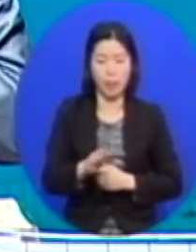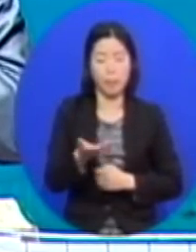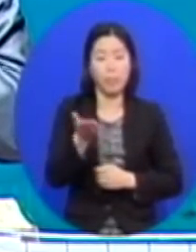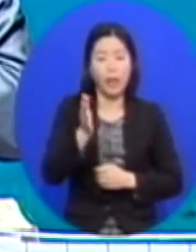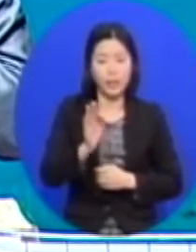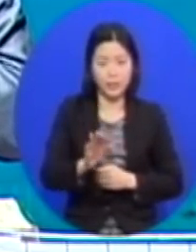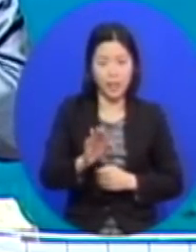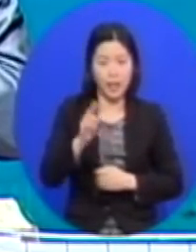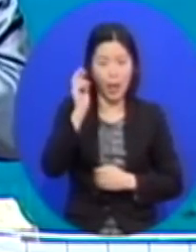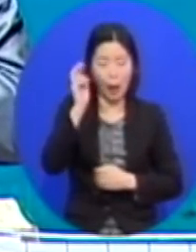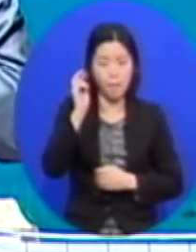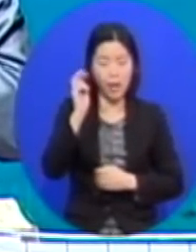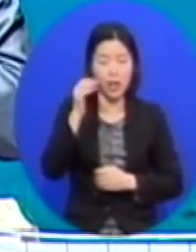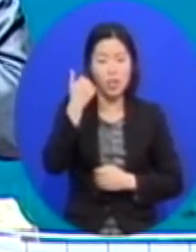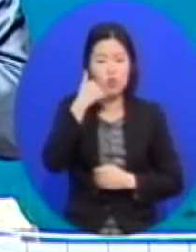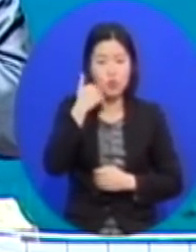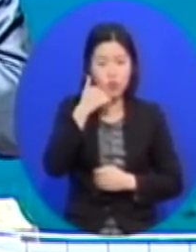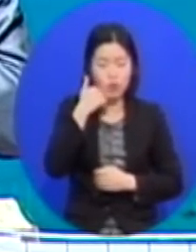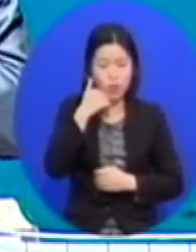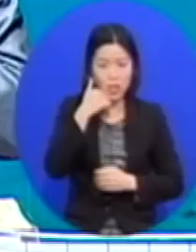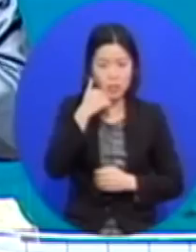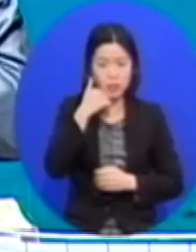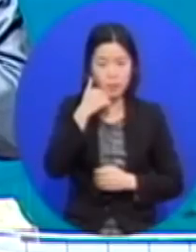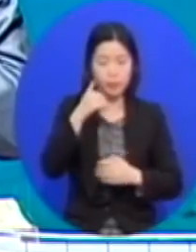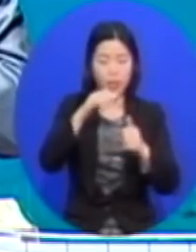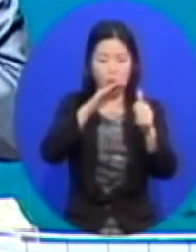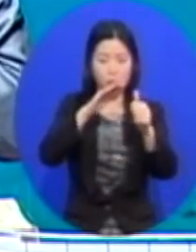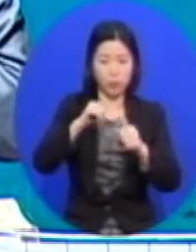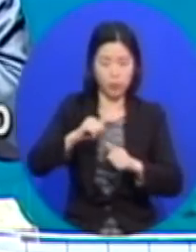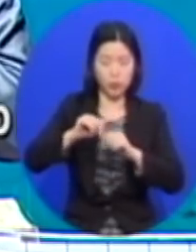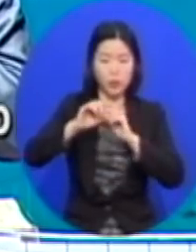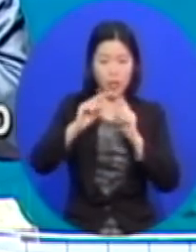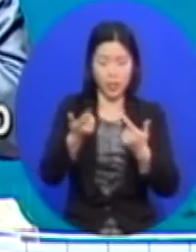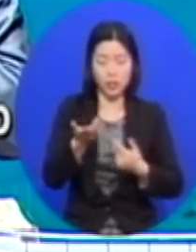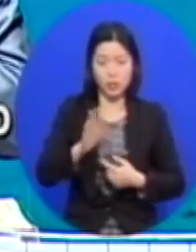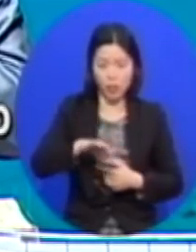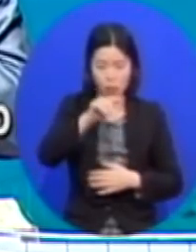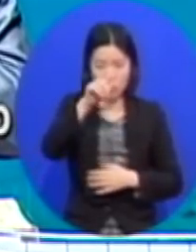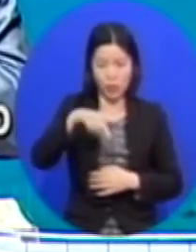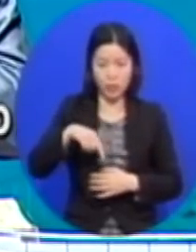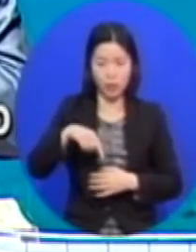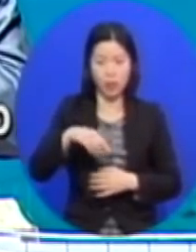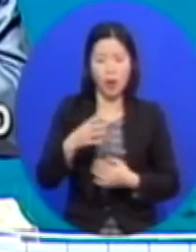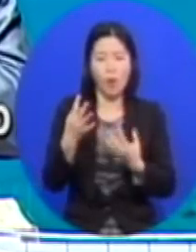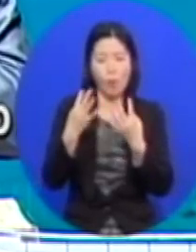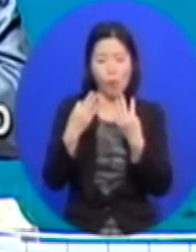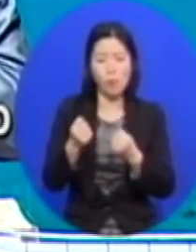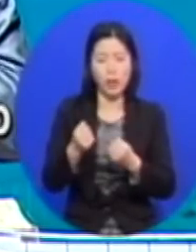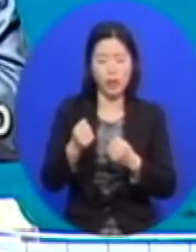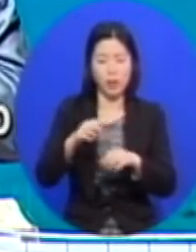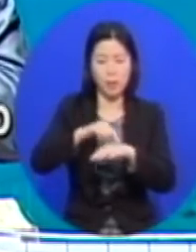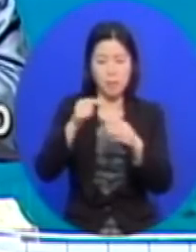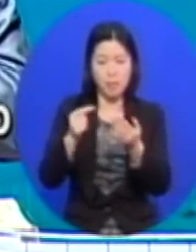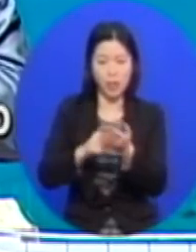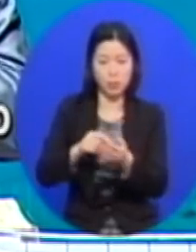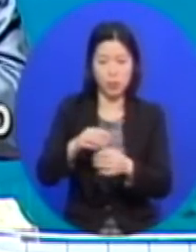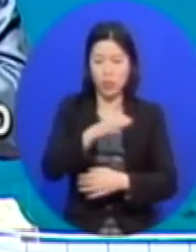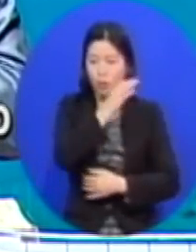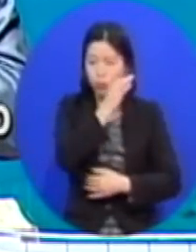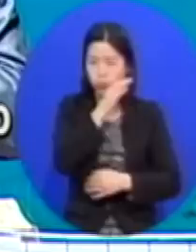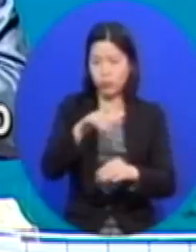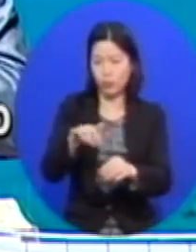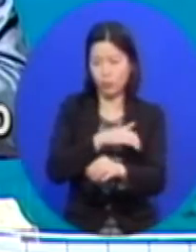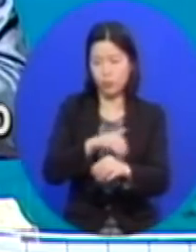그런데 누군가는 부르지도 않았는데 와서 얼마나 사람이 부끄러운 처지가 돼